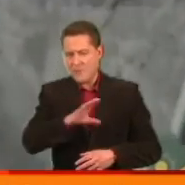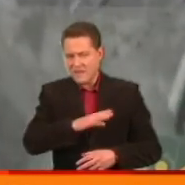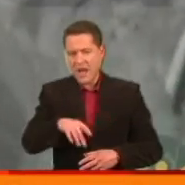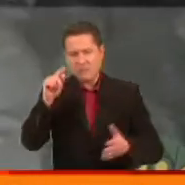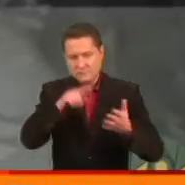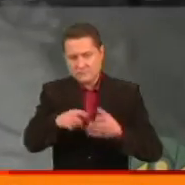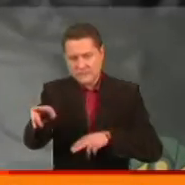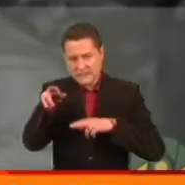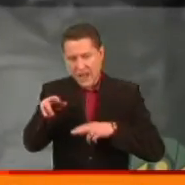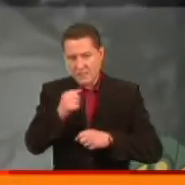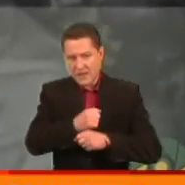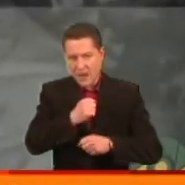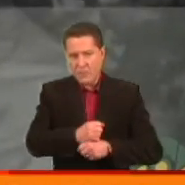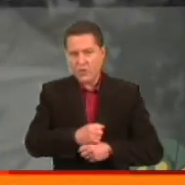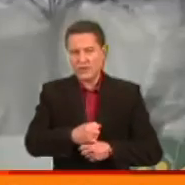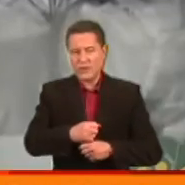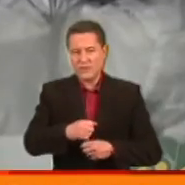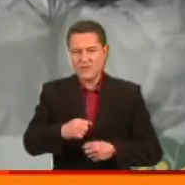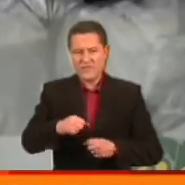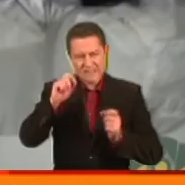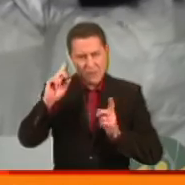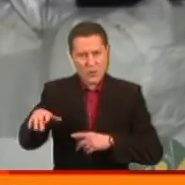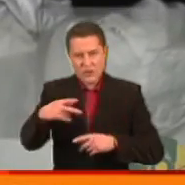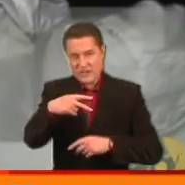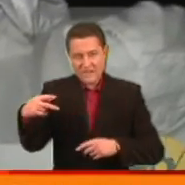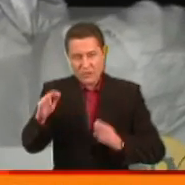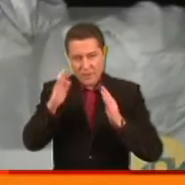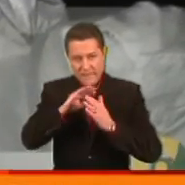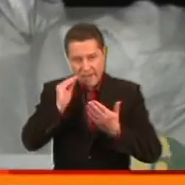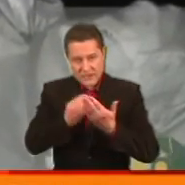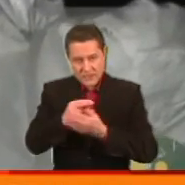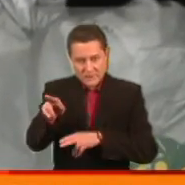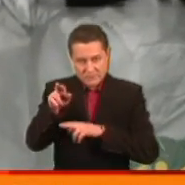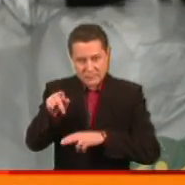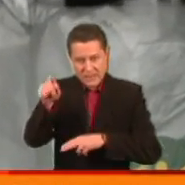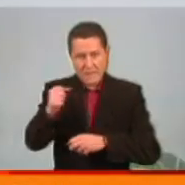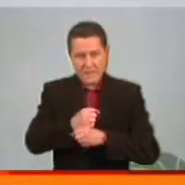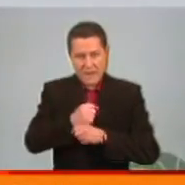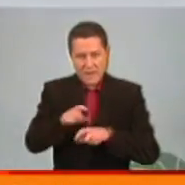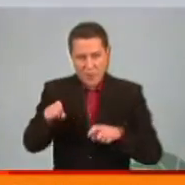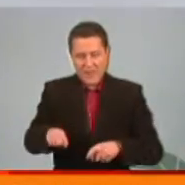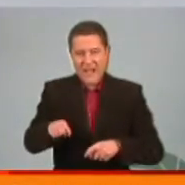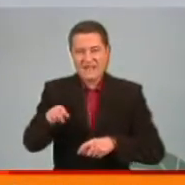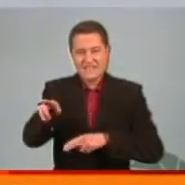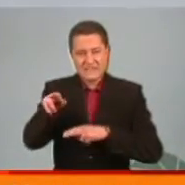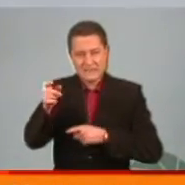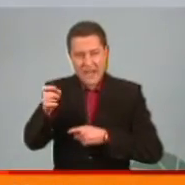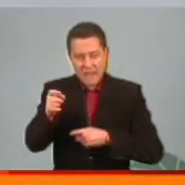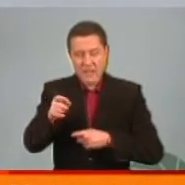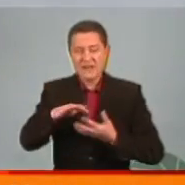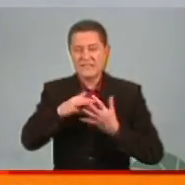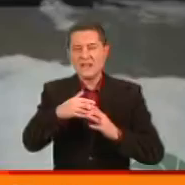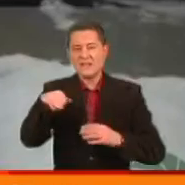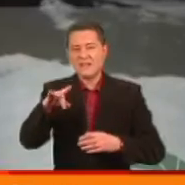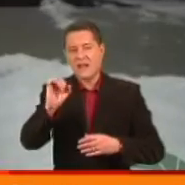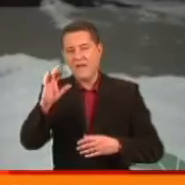працює теж там заброшено з двох етажки. Сьогодні теж пацани говорили, акуратні, то що працює снайпер. Тим часом селище